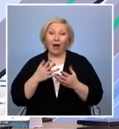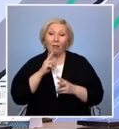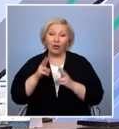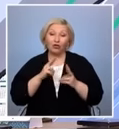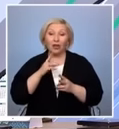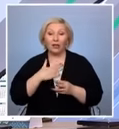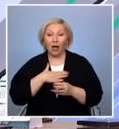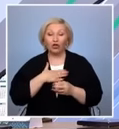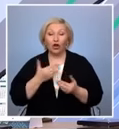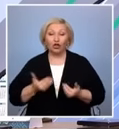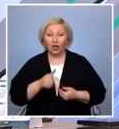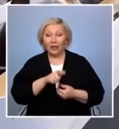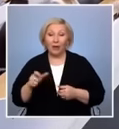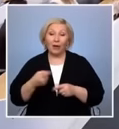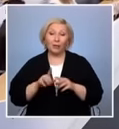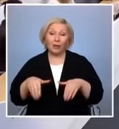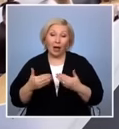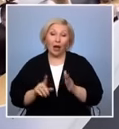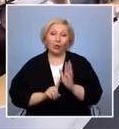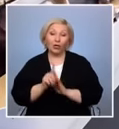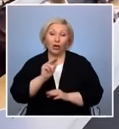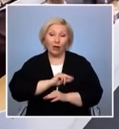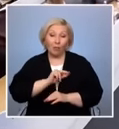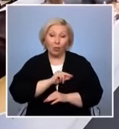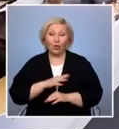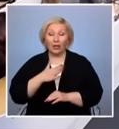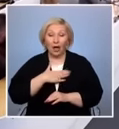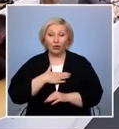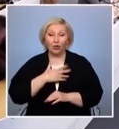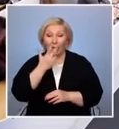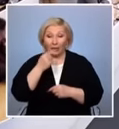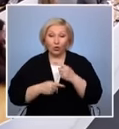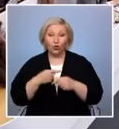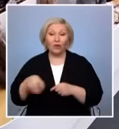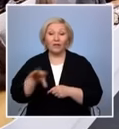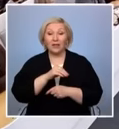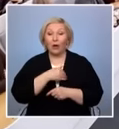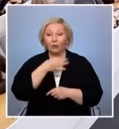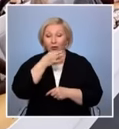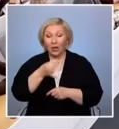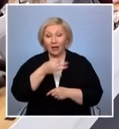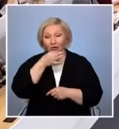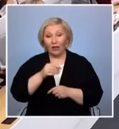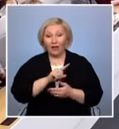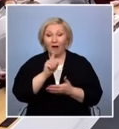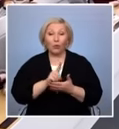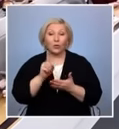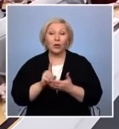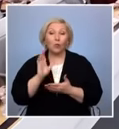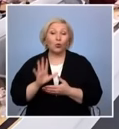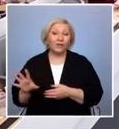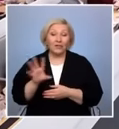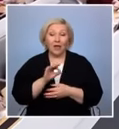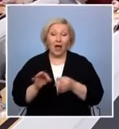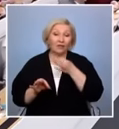чем он есть на самом деле, ну и из откровенного лицемерия и лжи. Но мне по долгу службы пришлось это все отсмотреть,